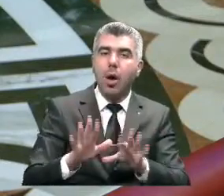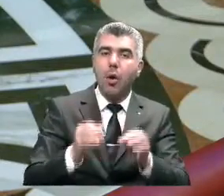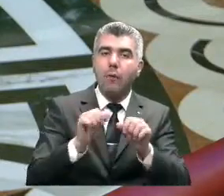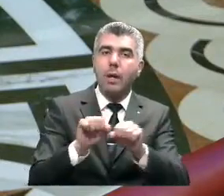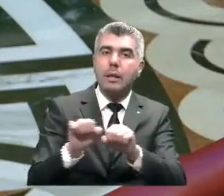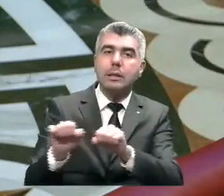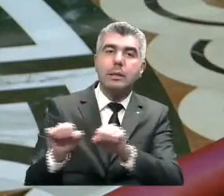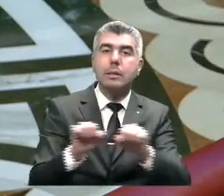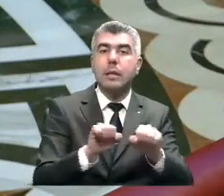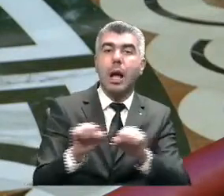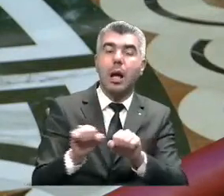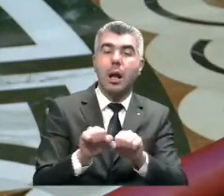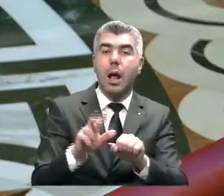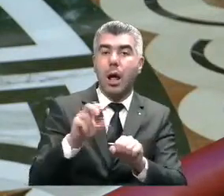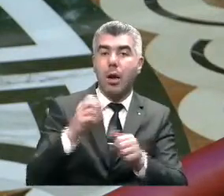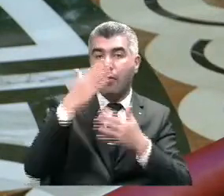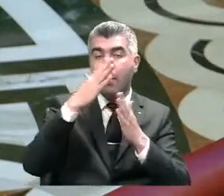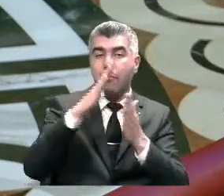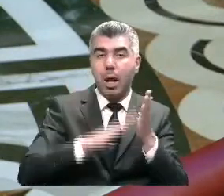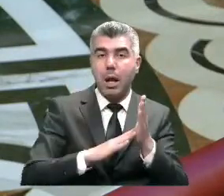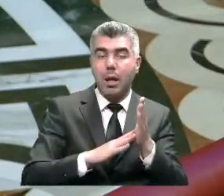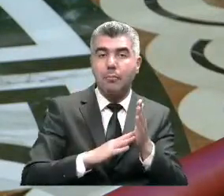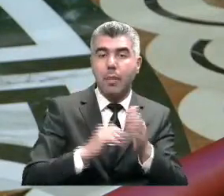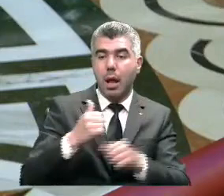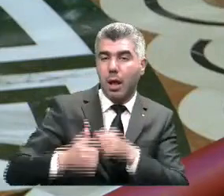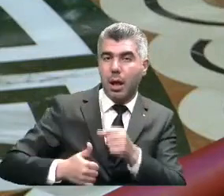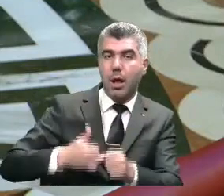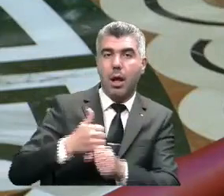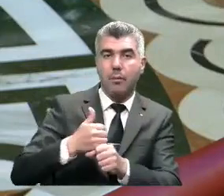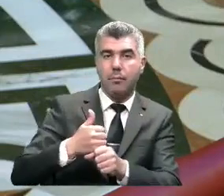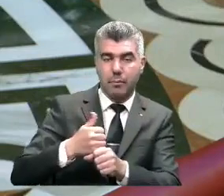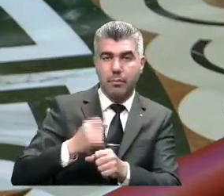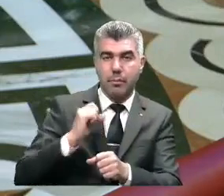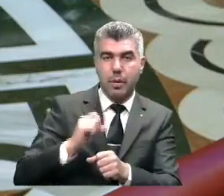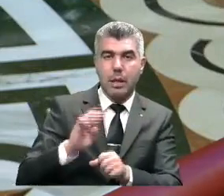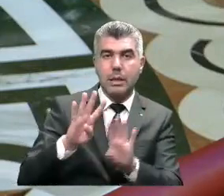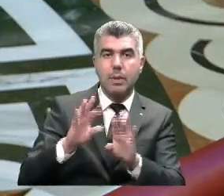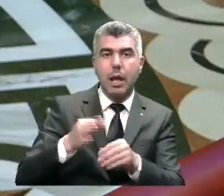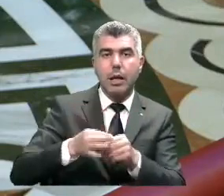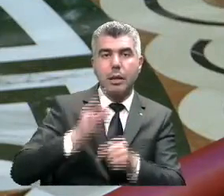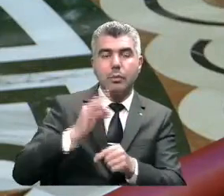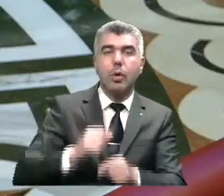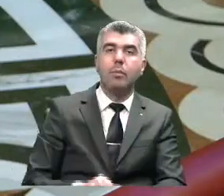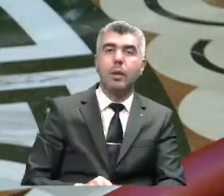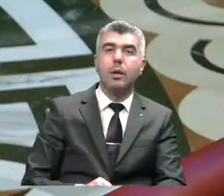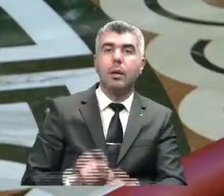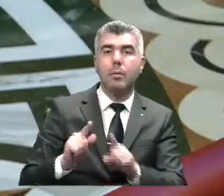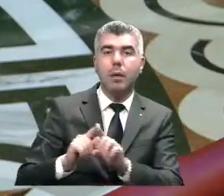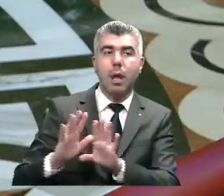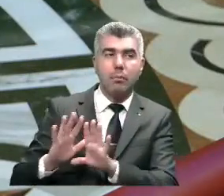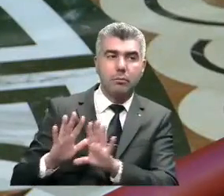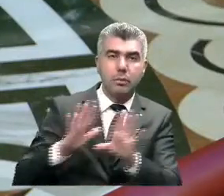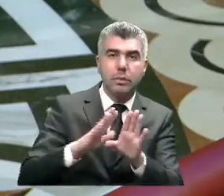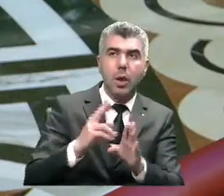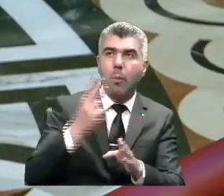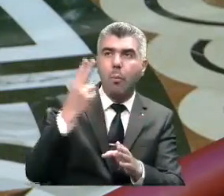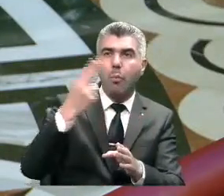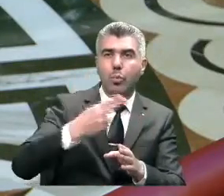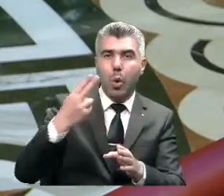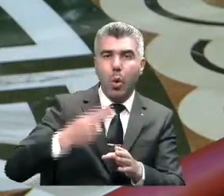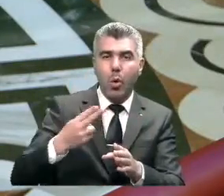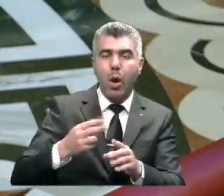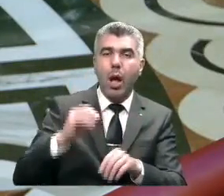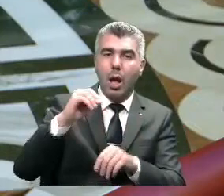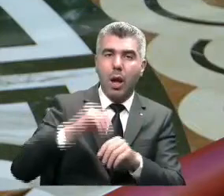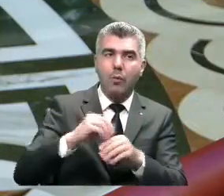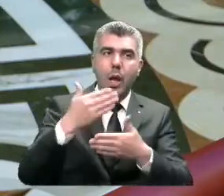الزلزال الذي عرفته بلادنا خلال السنه الماضيه، حيث قامت فرق التدخل من اعاده ترميم الاضرار المترتبه عن الزلزال